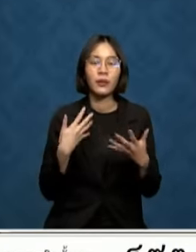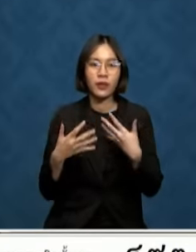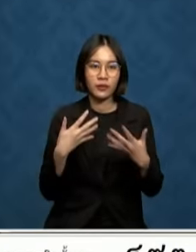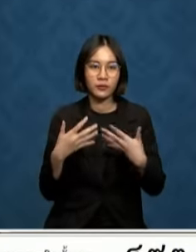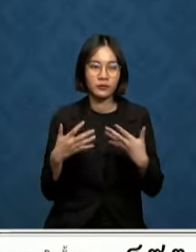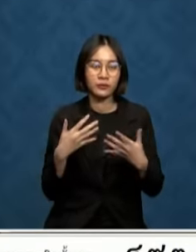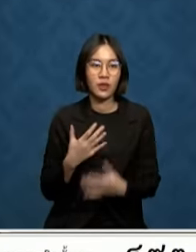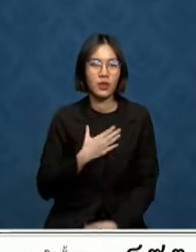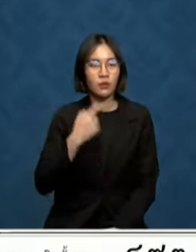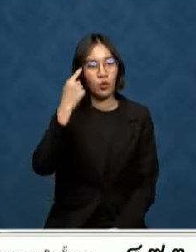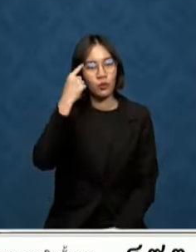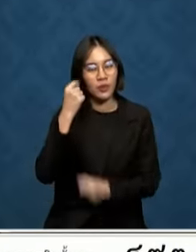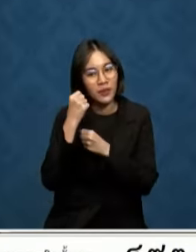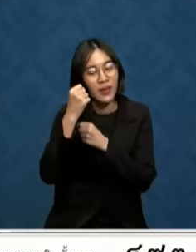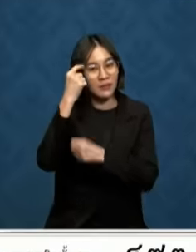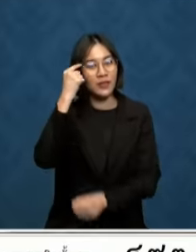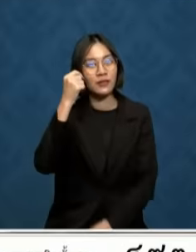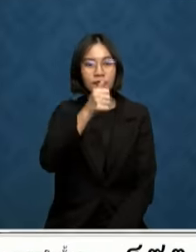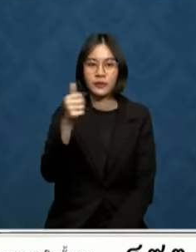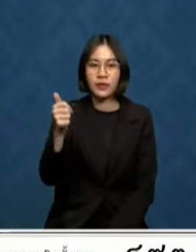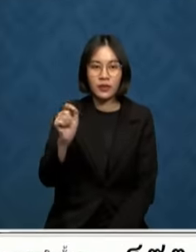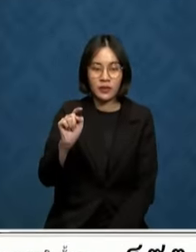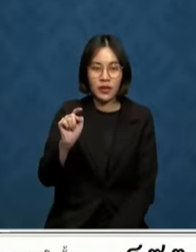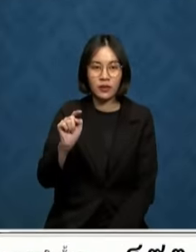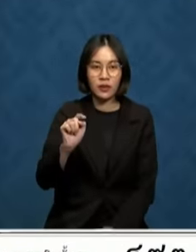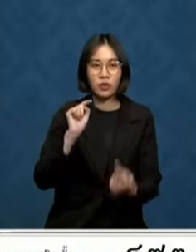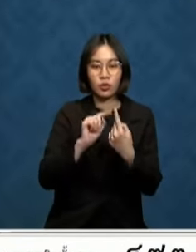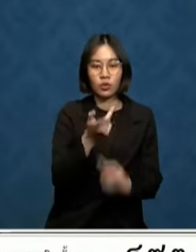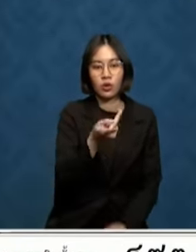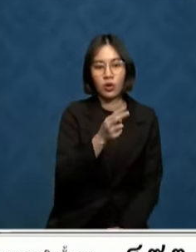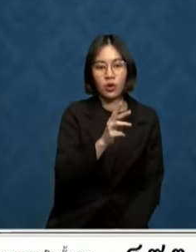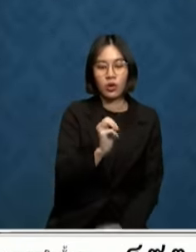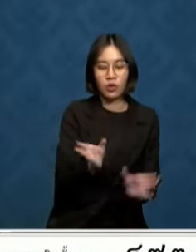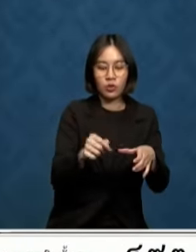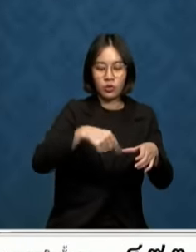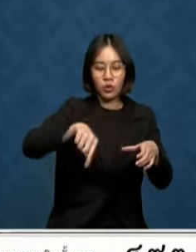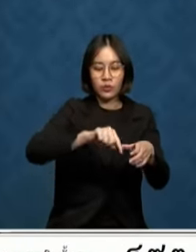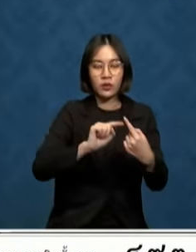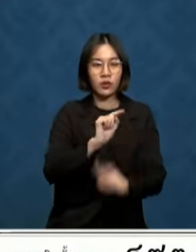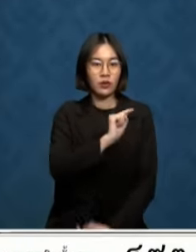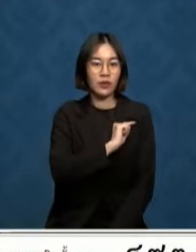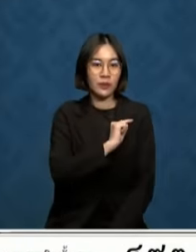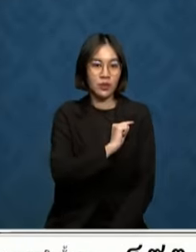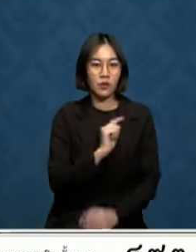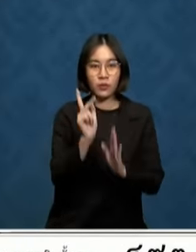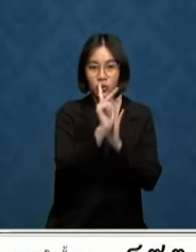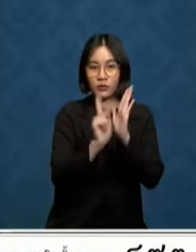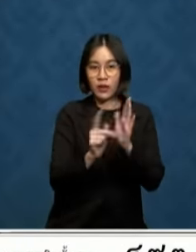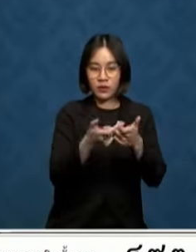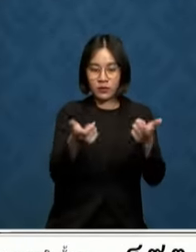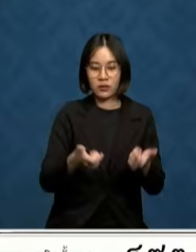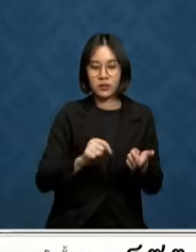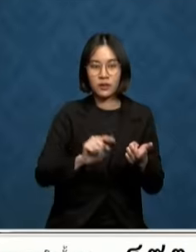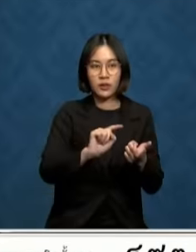ผมพยายามมองในแ่ดีว่าทางโลม. ในฐานะผู้รับพิชอบกฎหมายฉบับนี้